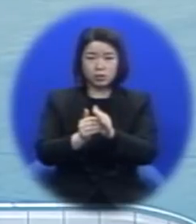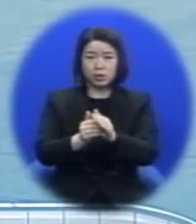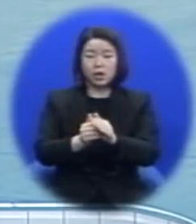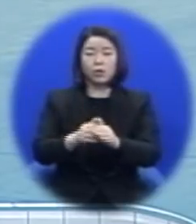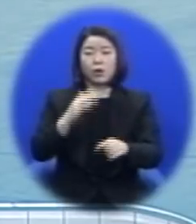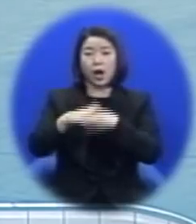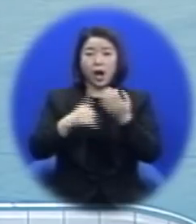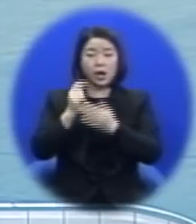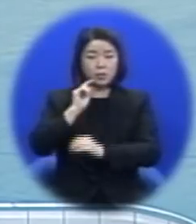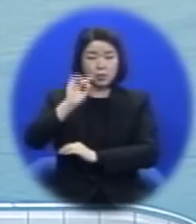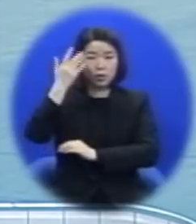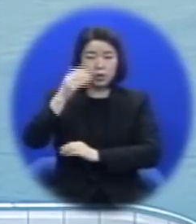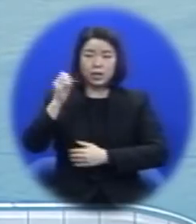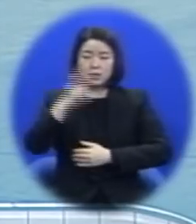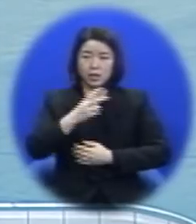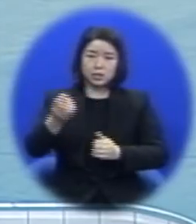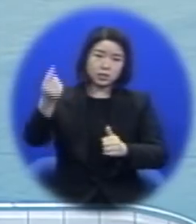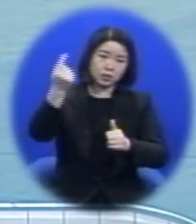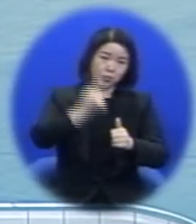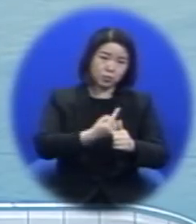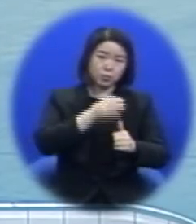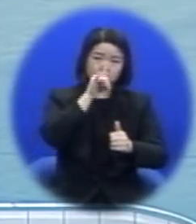하나님의 영광이 다시 임했잖아요.